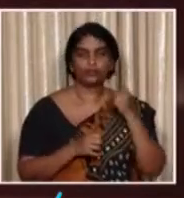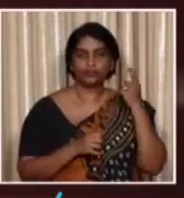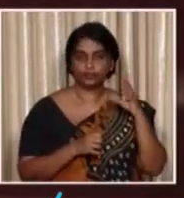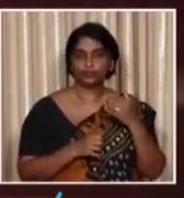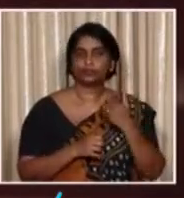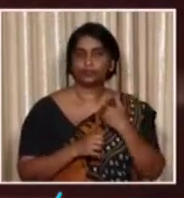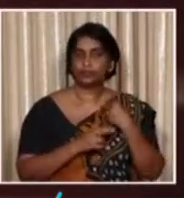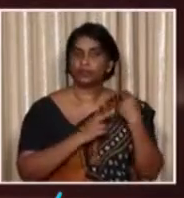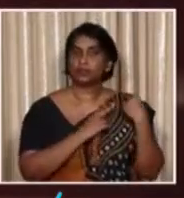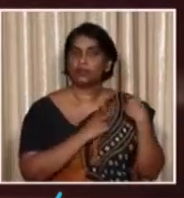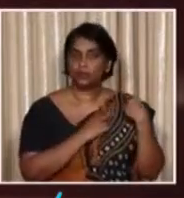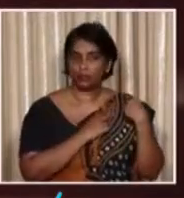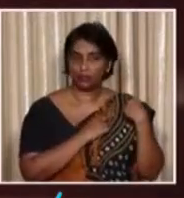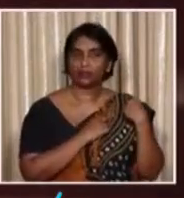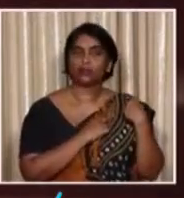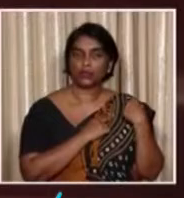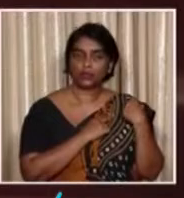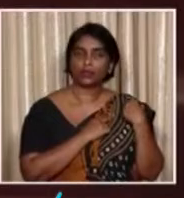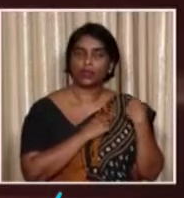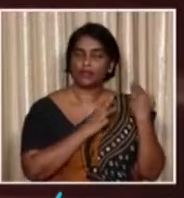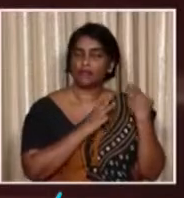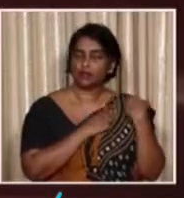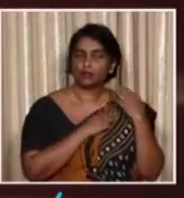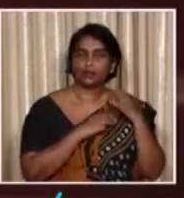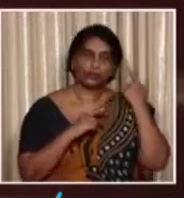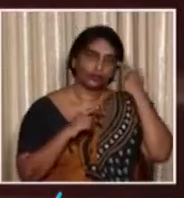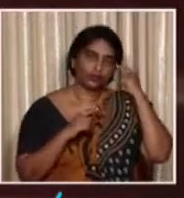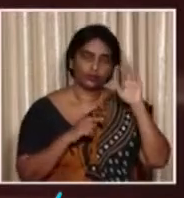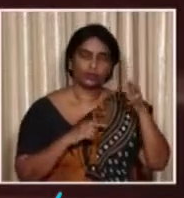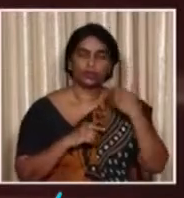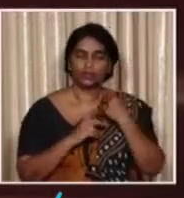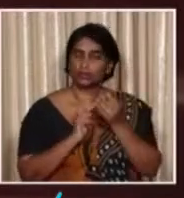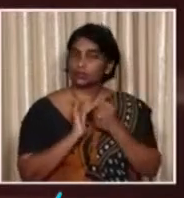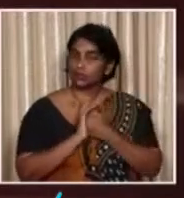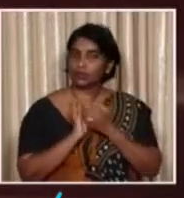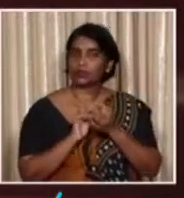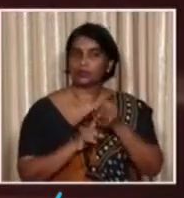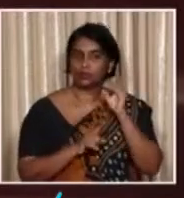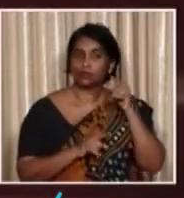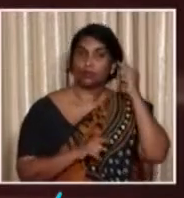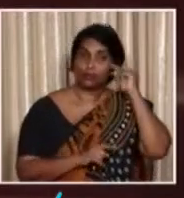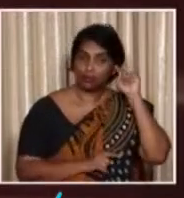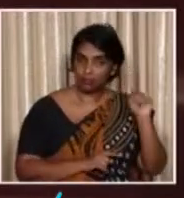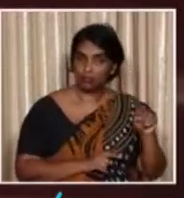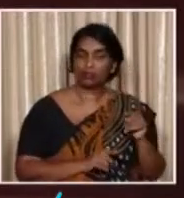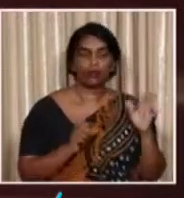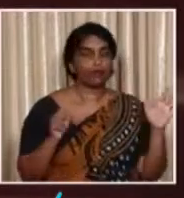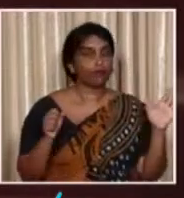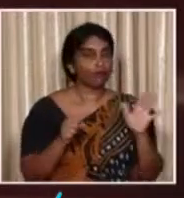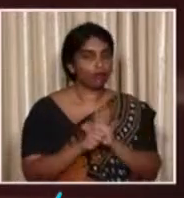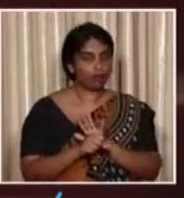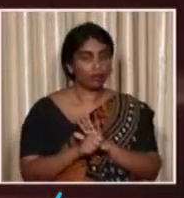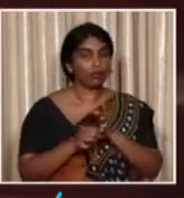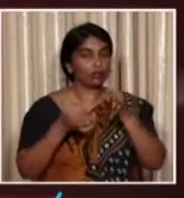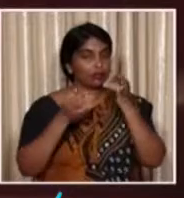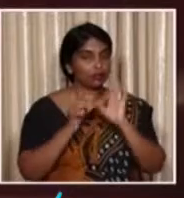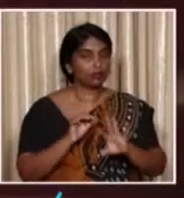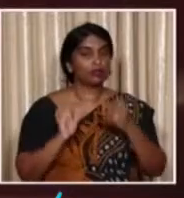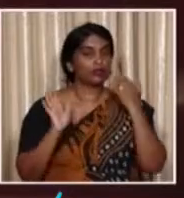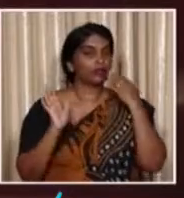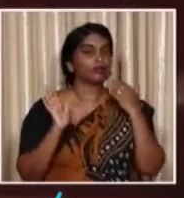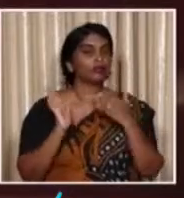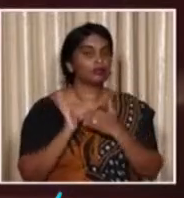නිසා මගේ වගකීමක් යුතුයකමක් කොට මම සලකනවා ගරු සභාපතිතුමනි. ඒ පිළිබඳව සම්පූර්ණ නිවැරදි